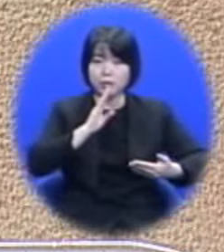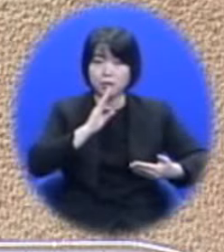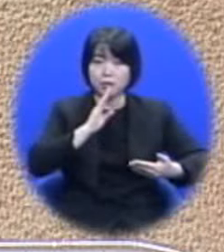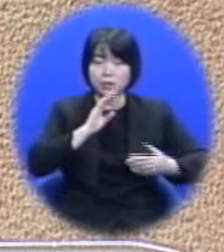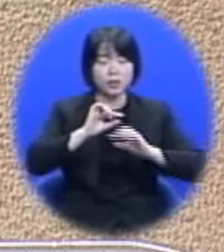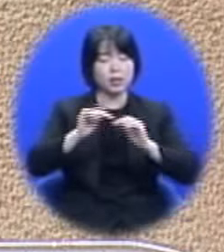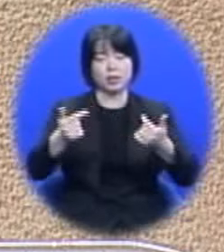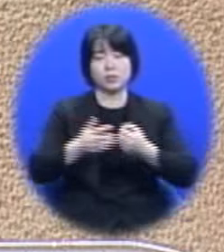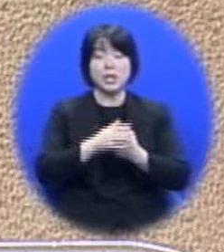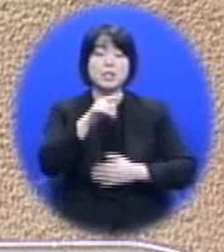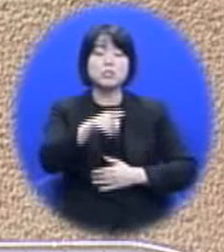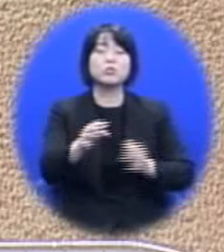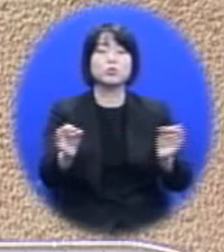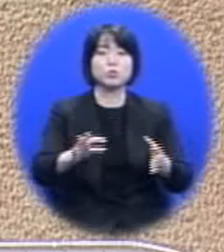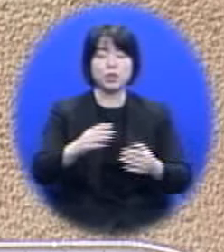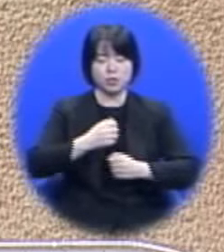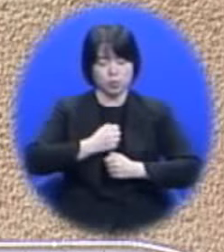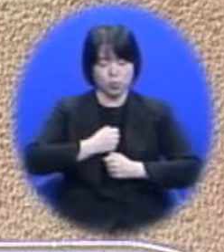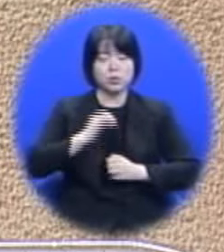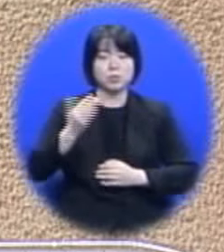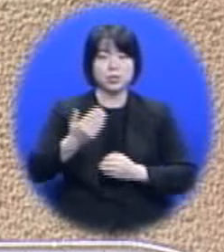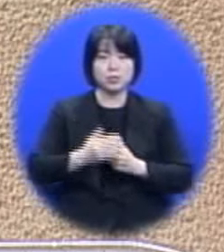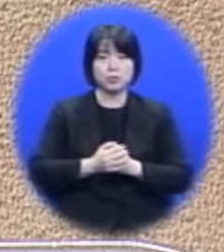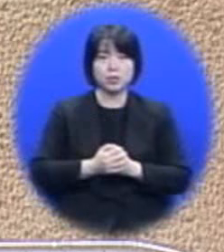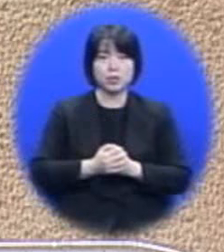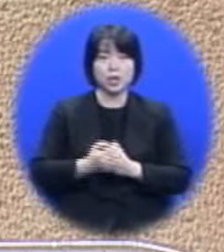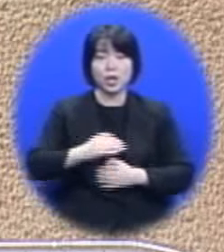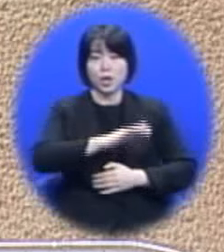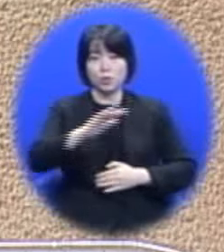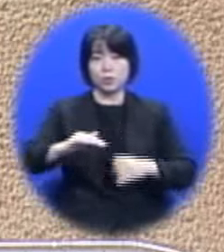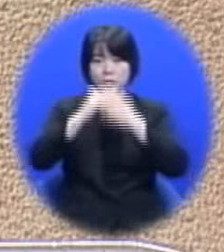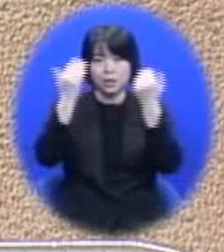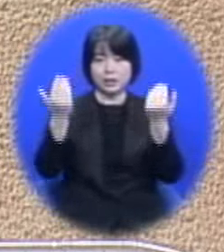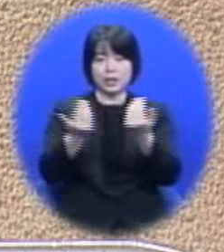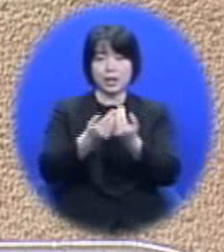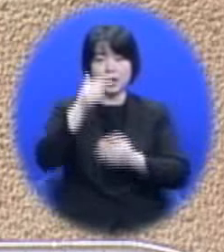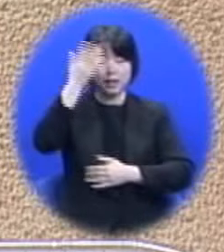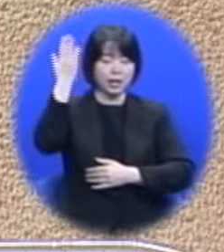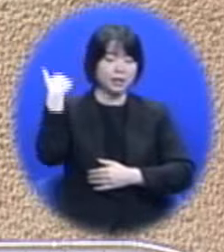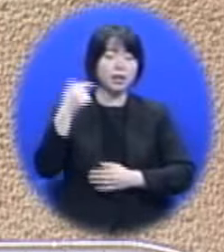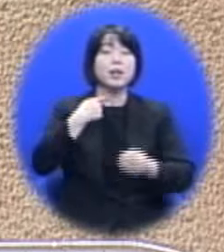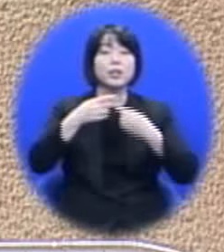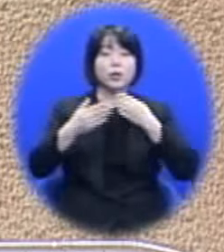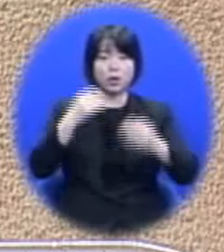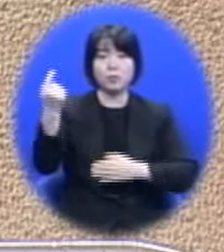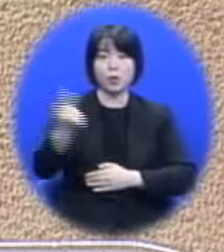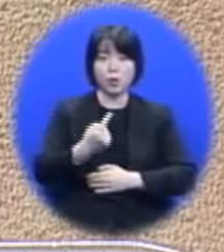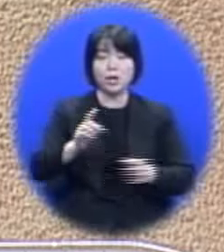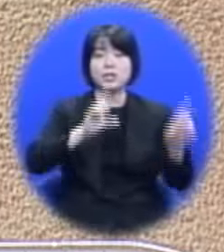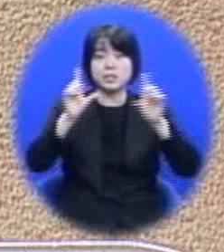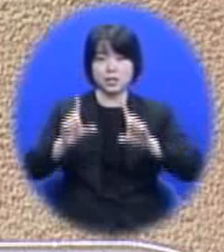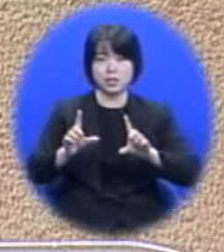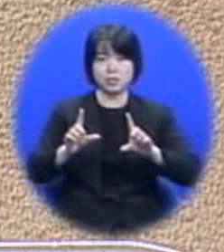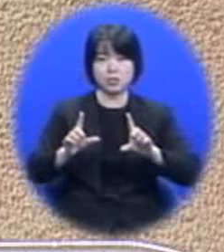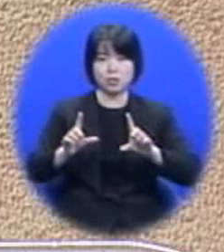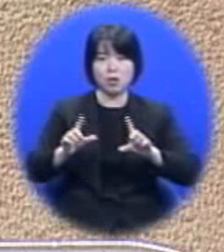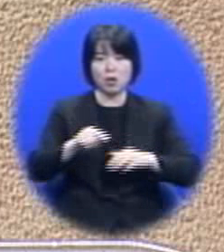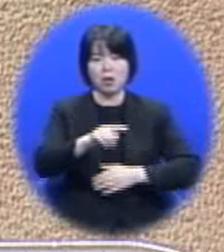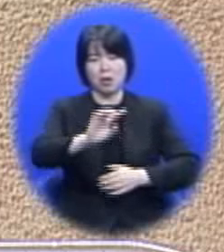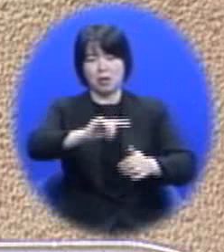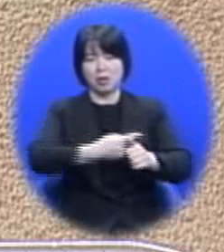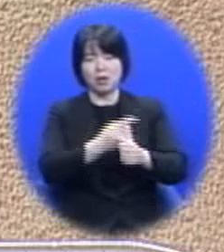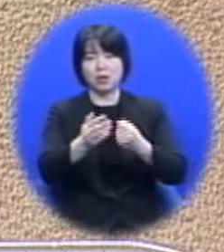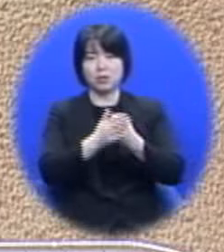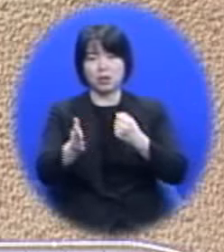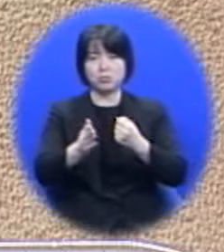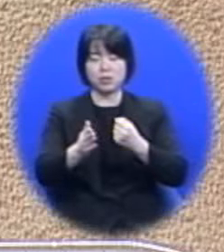그 순간이 조심스러운 거예요. 우리가 다 그동안에 경험해 오고 살았잖아요. 너무 뻔해서 기도할 것도